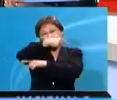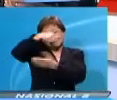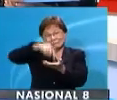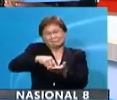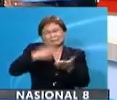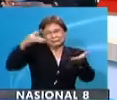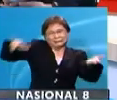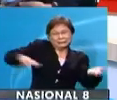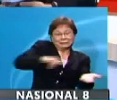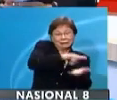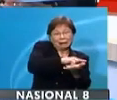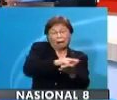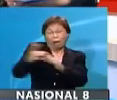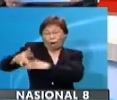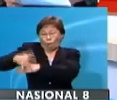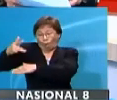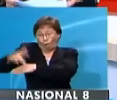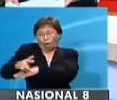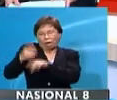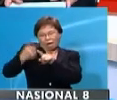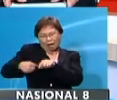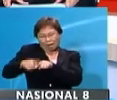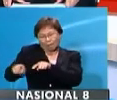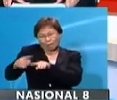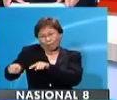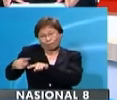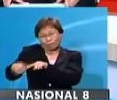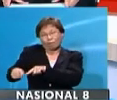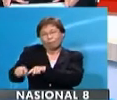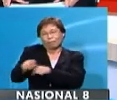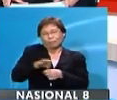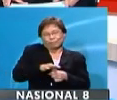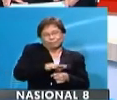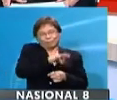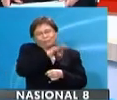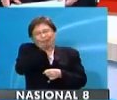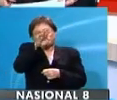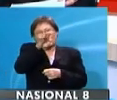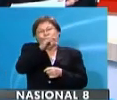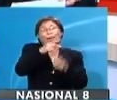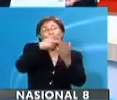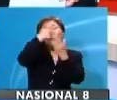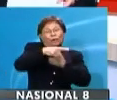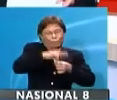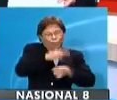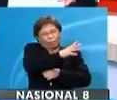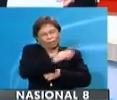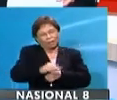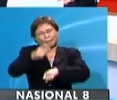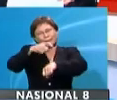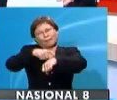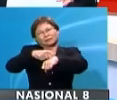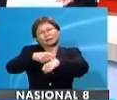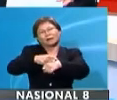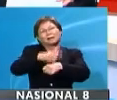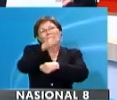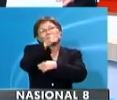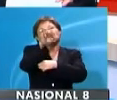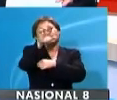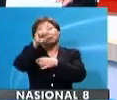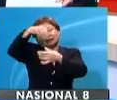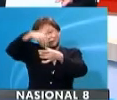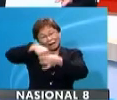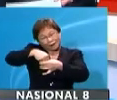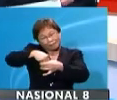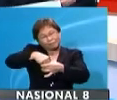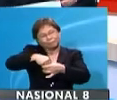Bagi yang tiba lebih awal, pelbagai pengisian rohani disediakan pihak tabung haji kepada jemaah termasuklah sesi yang dipanggil ziarah dalam,